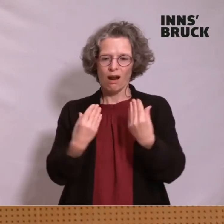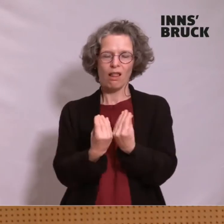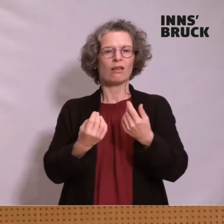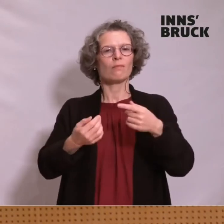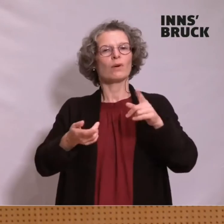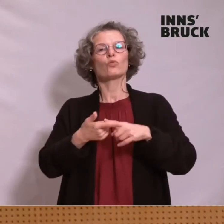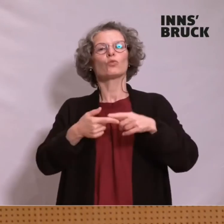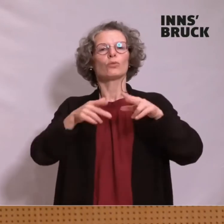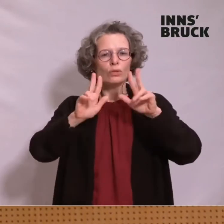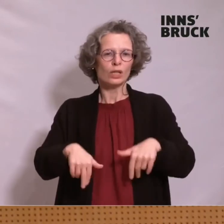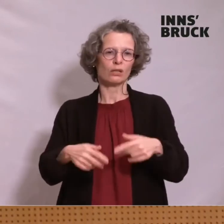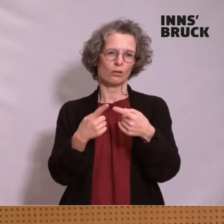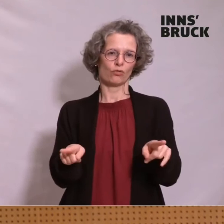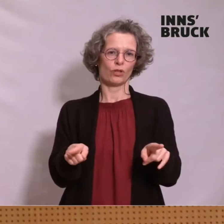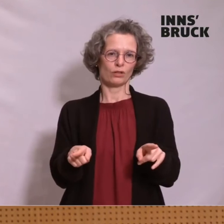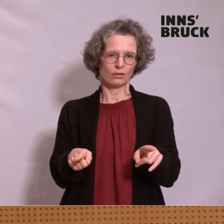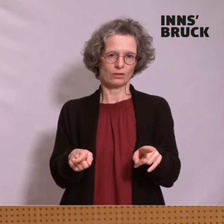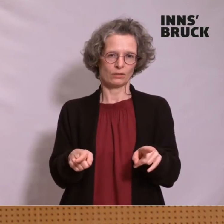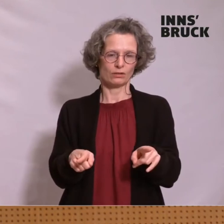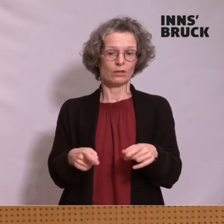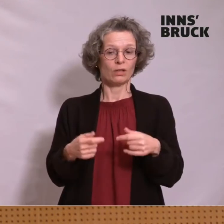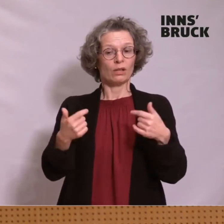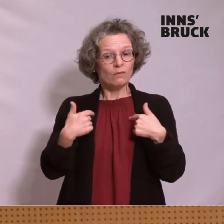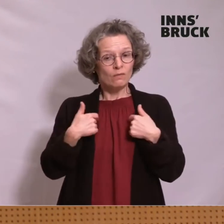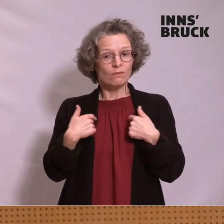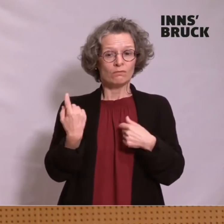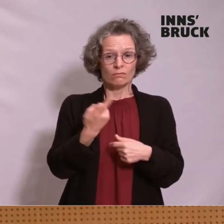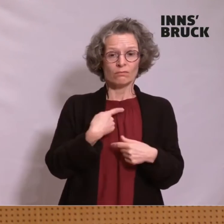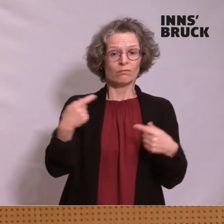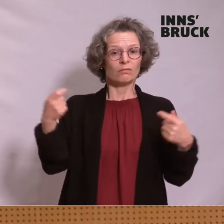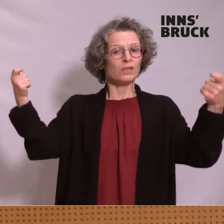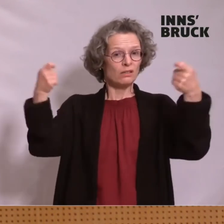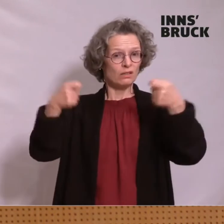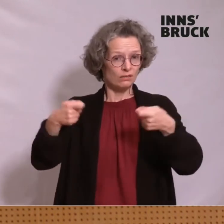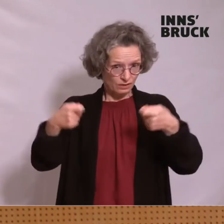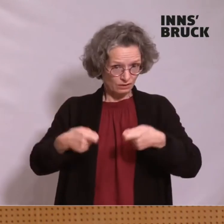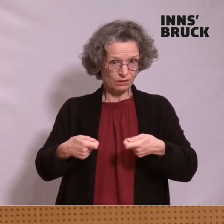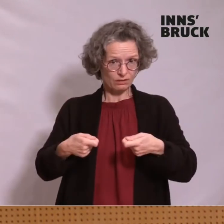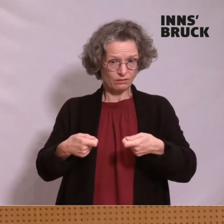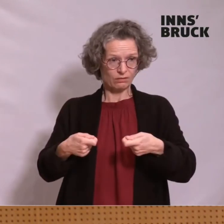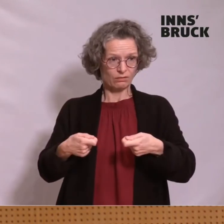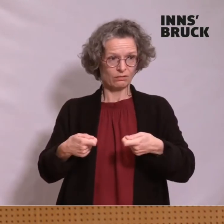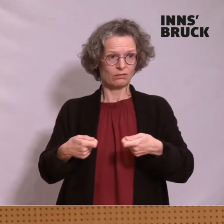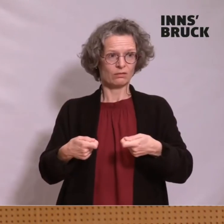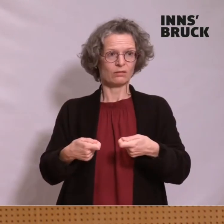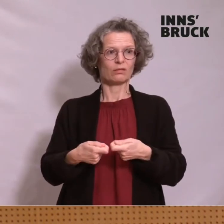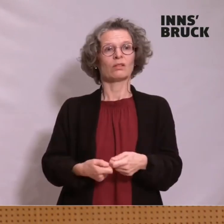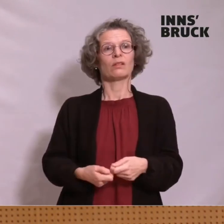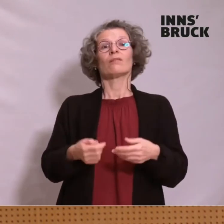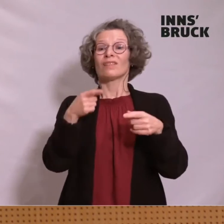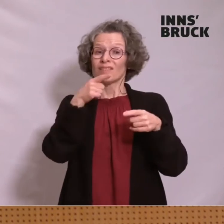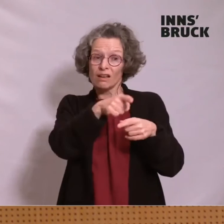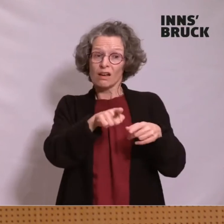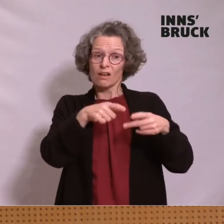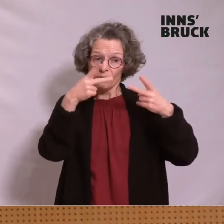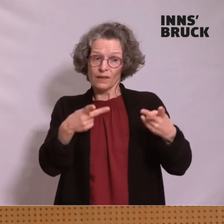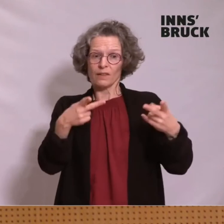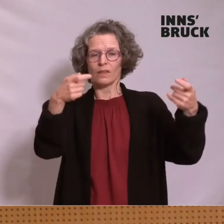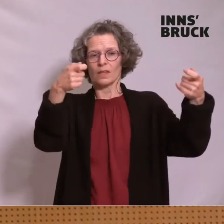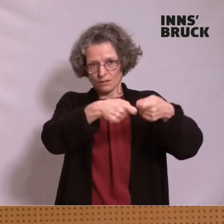entschieden. Wir haben investiert wo und vor allem als es dringend notwendig war.